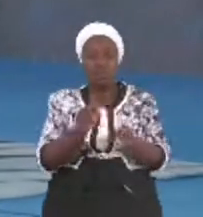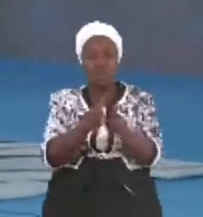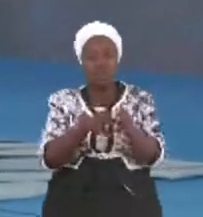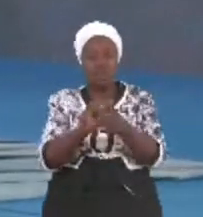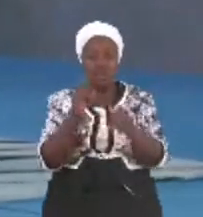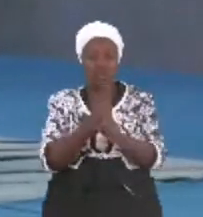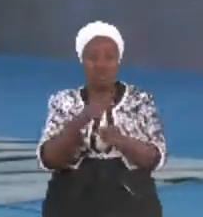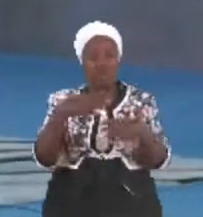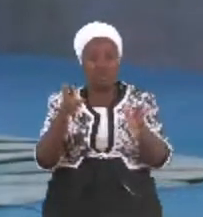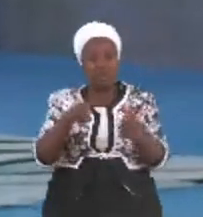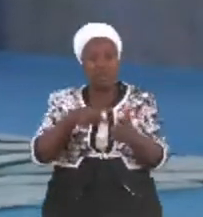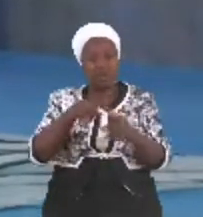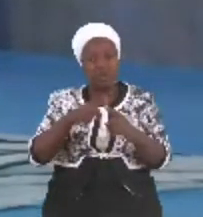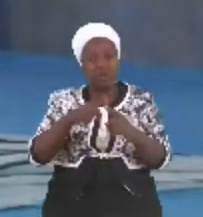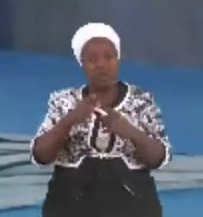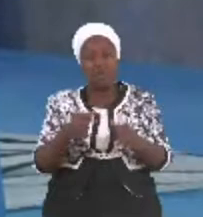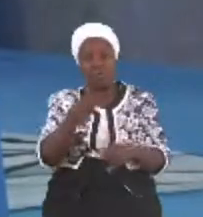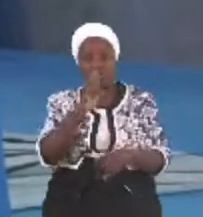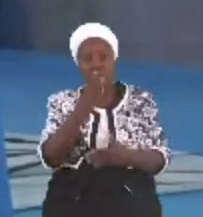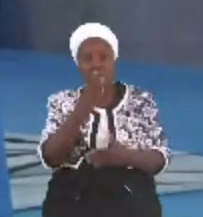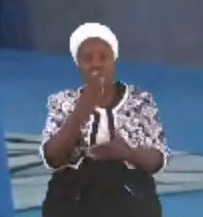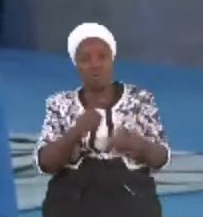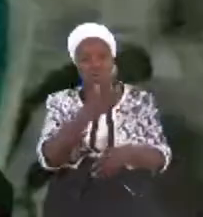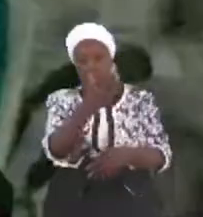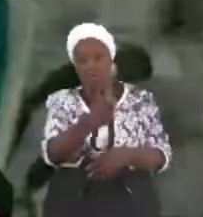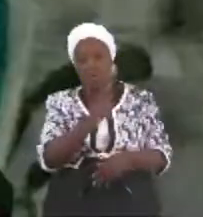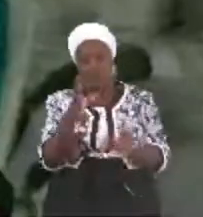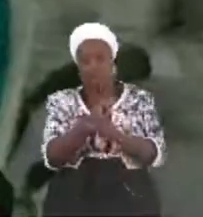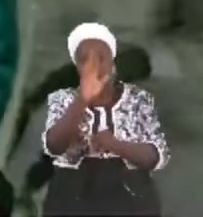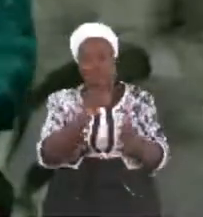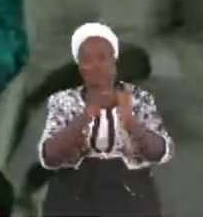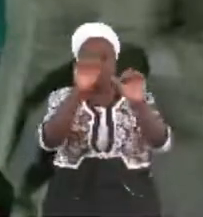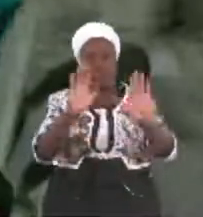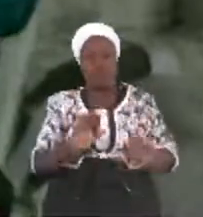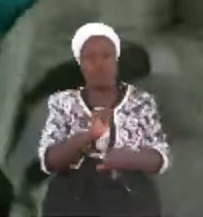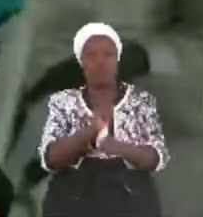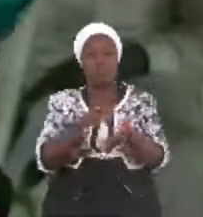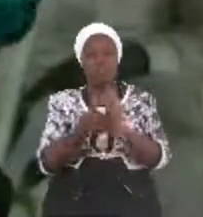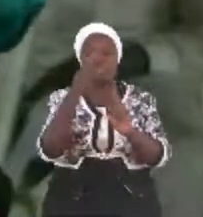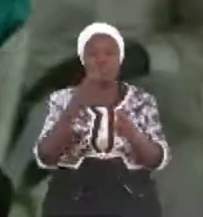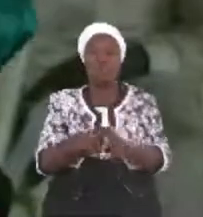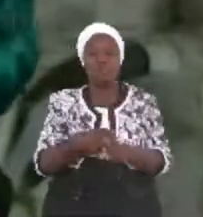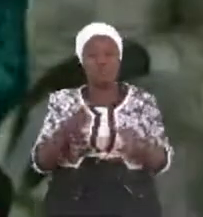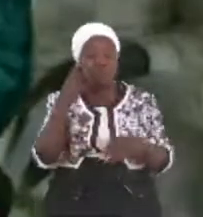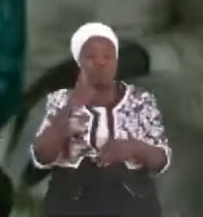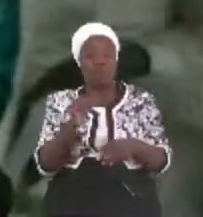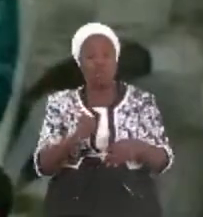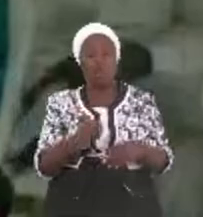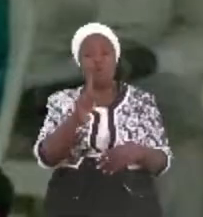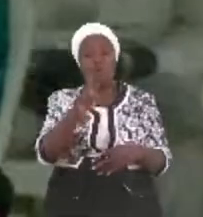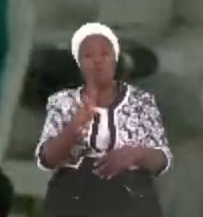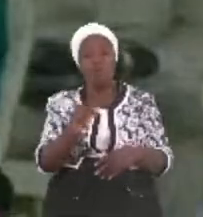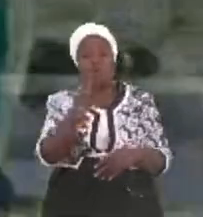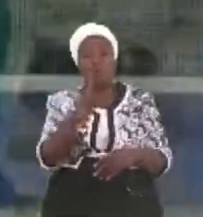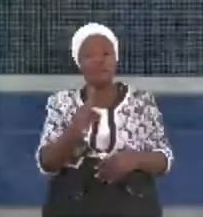pécheurs attristés. Tu es quelque part là-bas, tu auras ton miracle. Voyons donc ces points un à